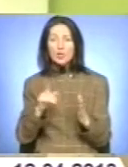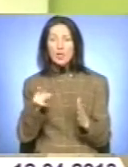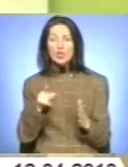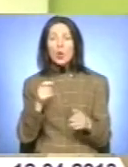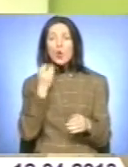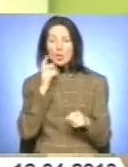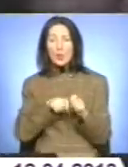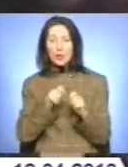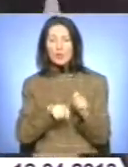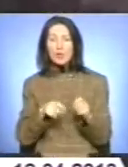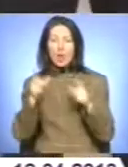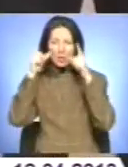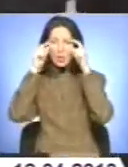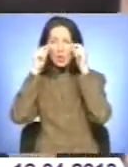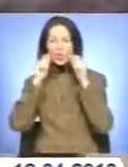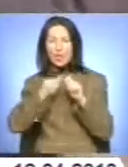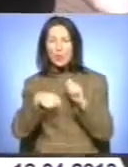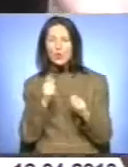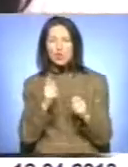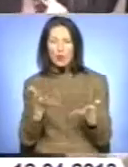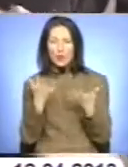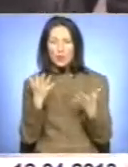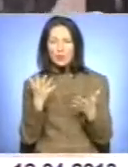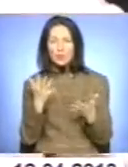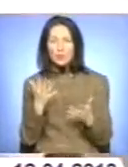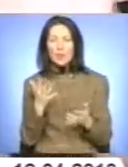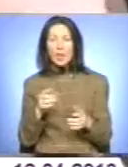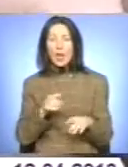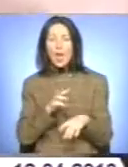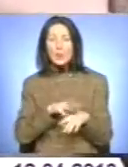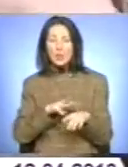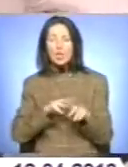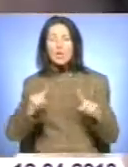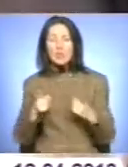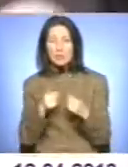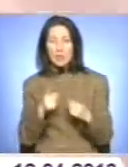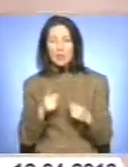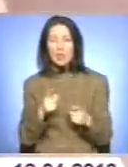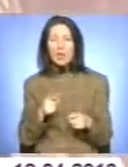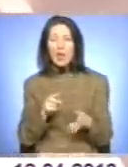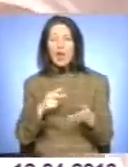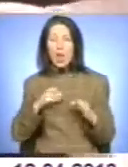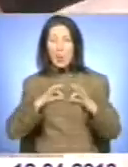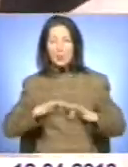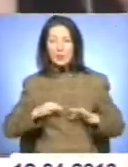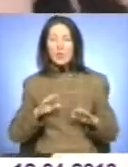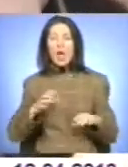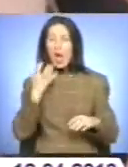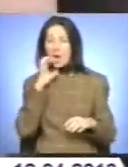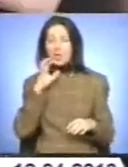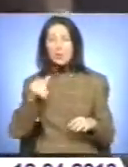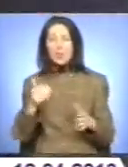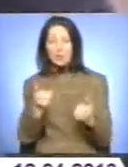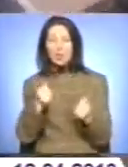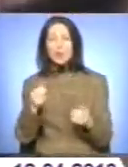ще тільки виявить. Співробітники УБОЗу затримали податківця на гарячому безпосередньо після отримання ним більшої частини хабаря. Грошові кошти у